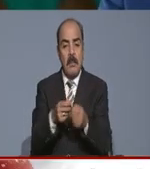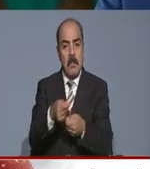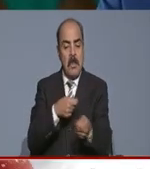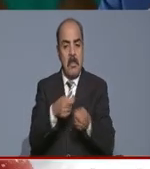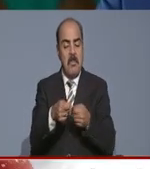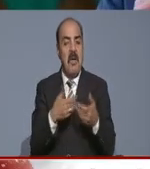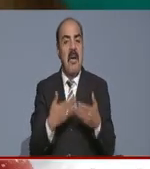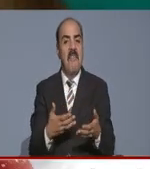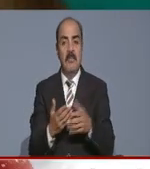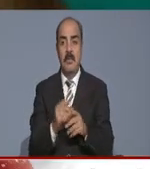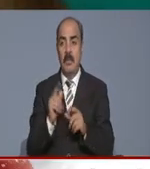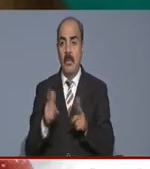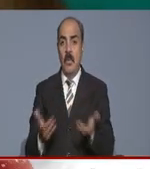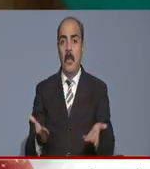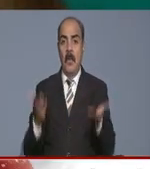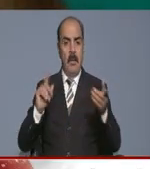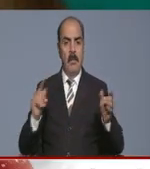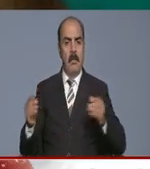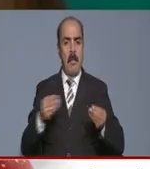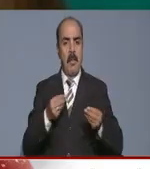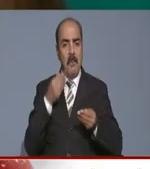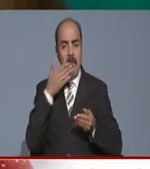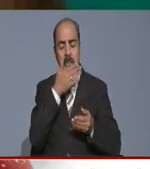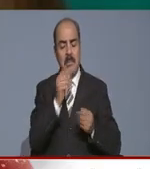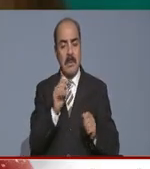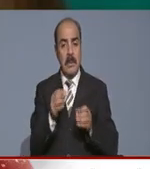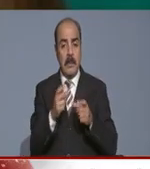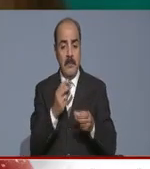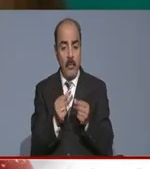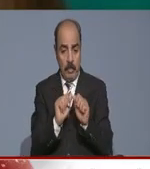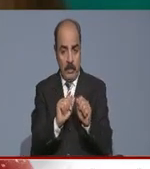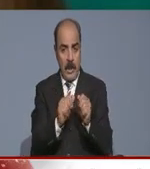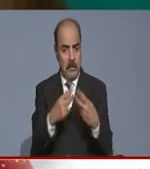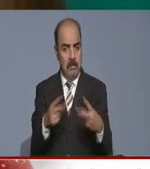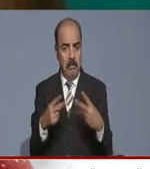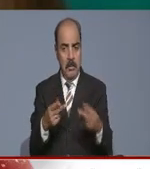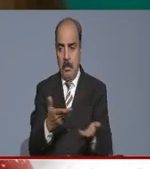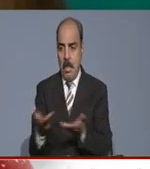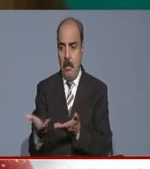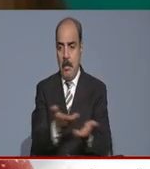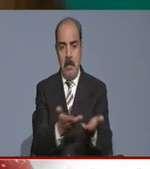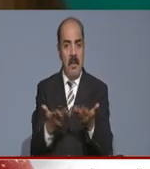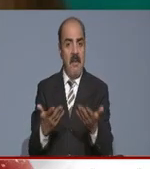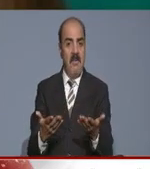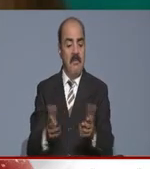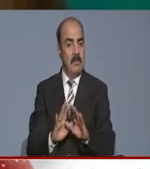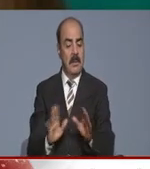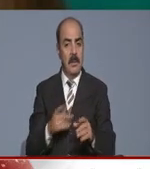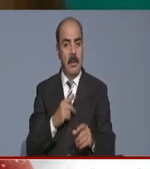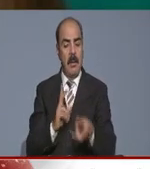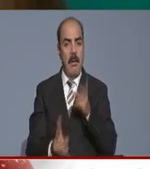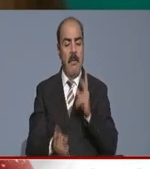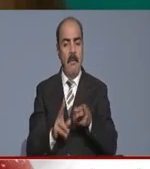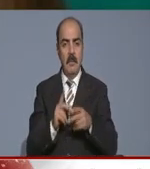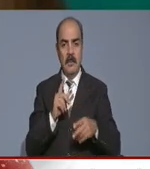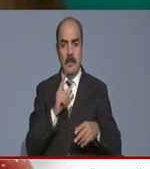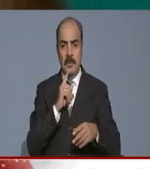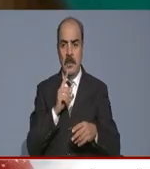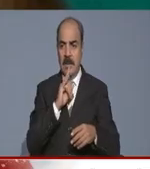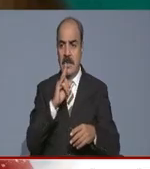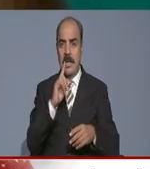معاملات تكلفة المعاملات. البنك التنمية الجديد الذي يحتفل